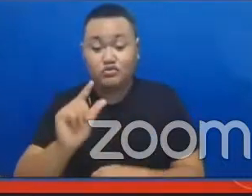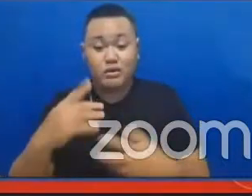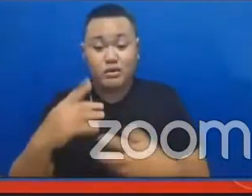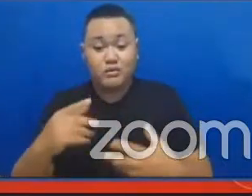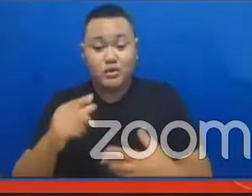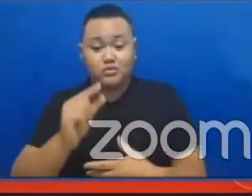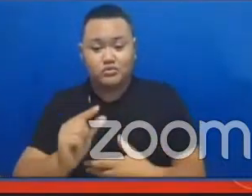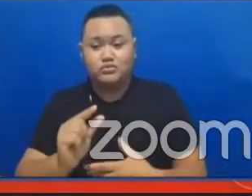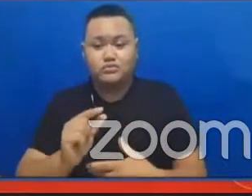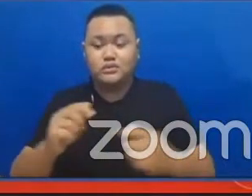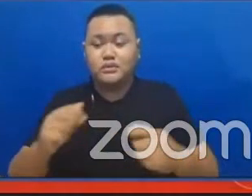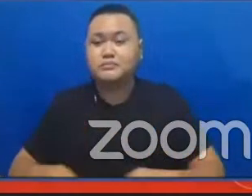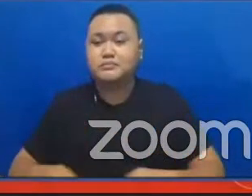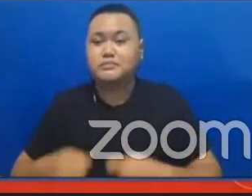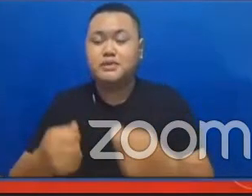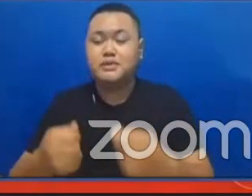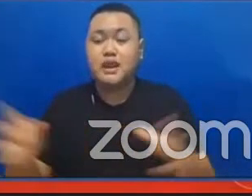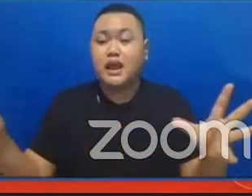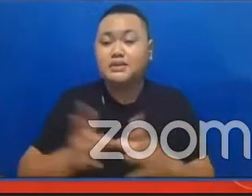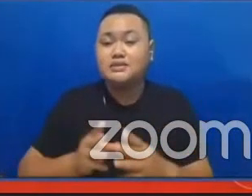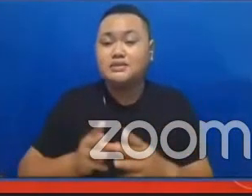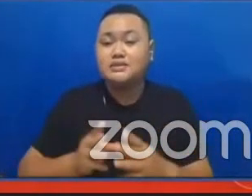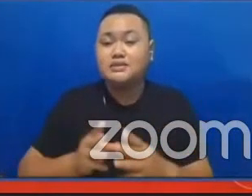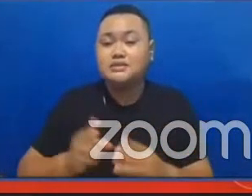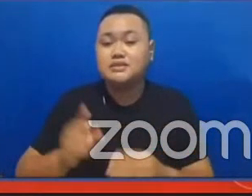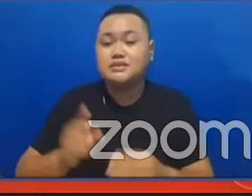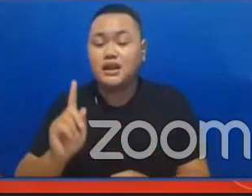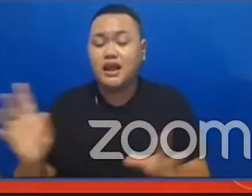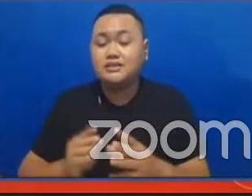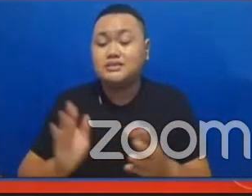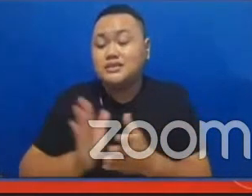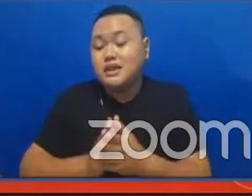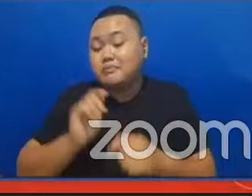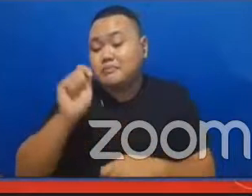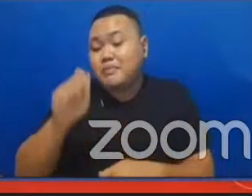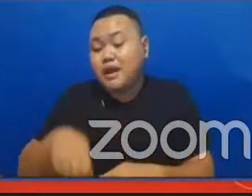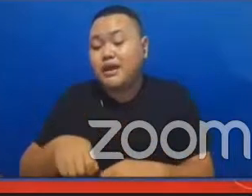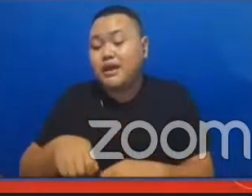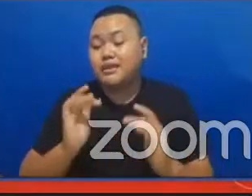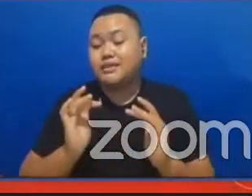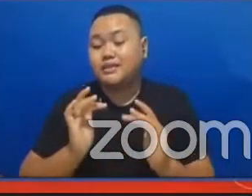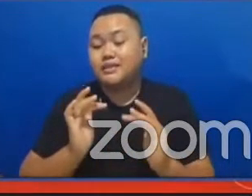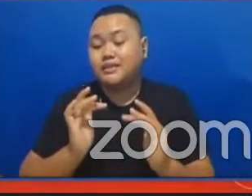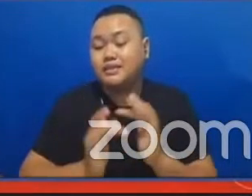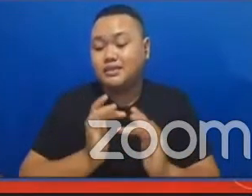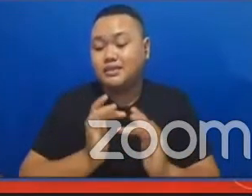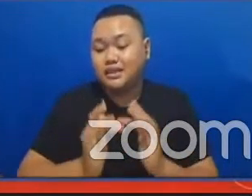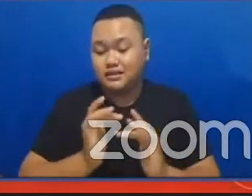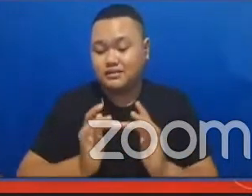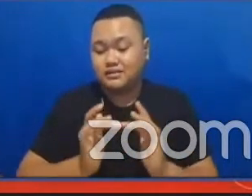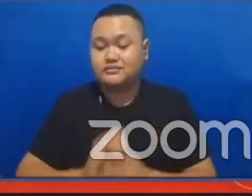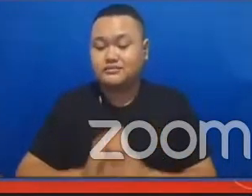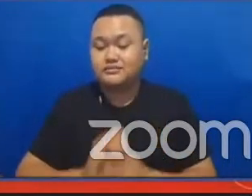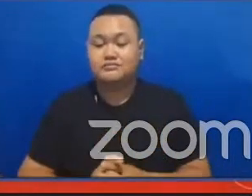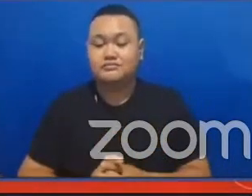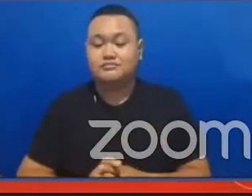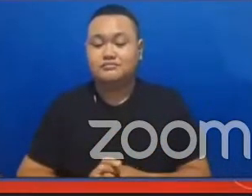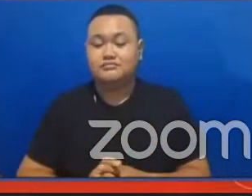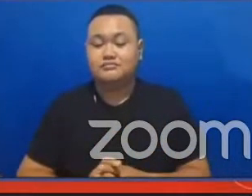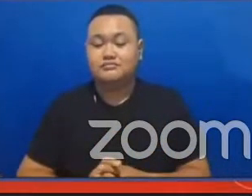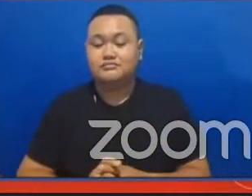Untuk menghasilkan dan memberikan hasil melalui dan menggunakan teknologi informasi. Jadi lagi-lagi dengan